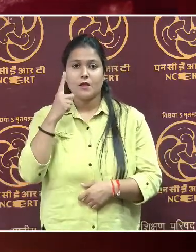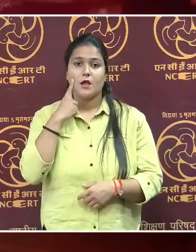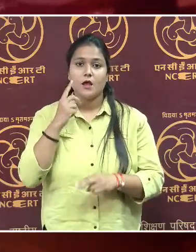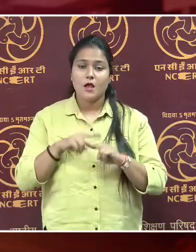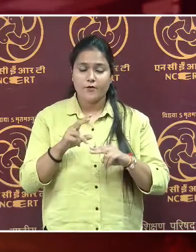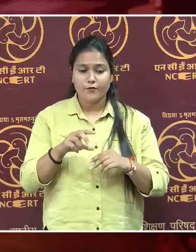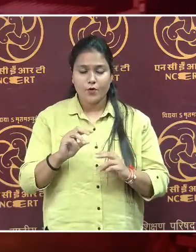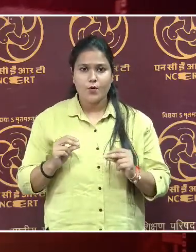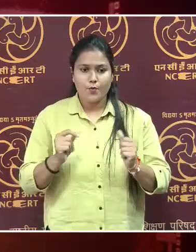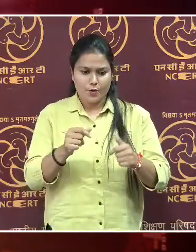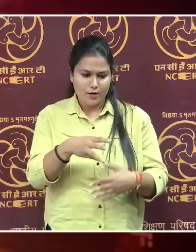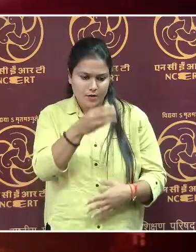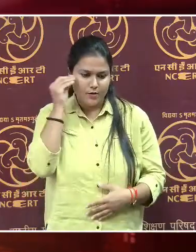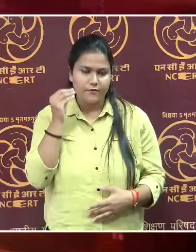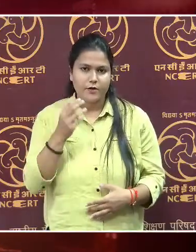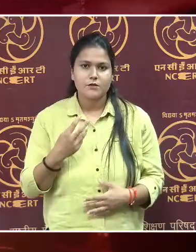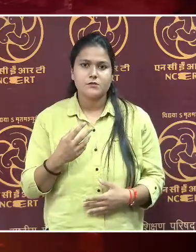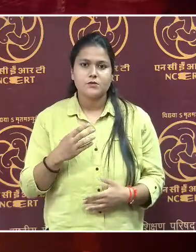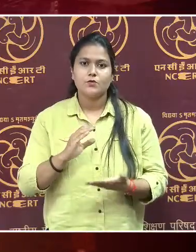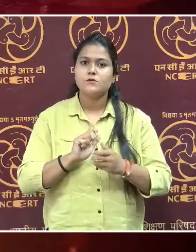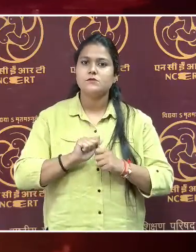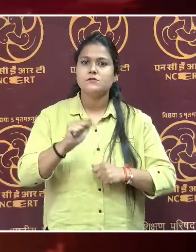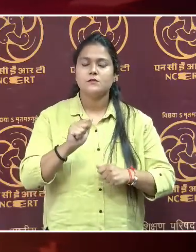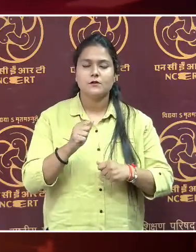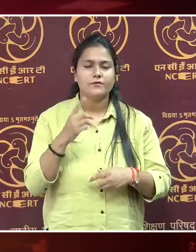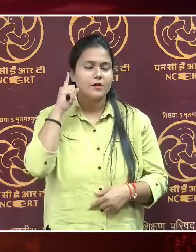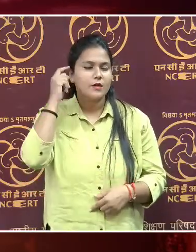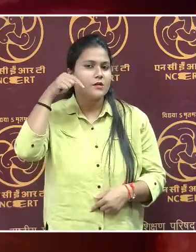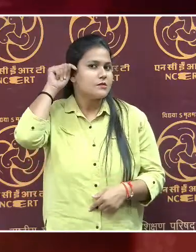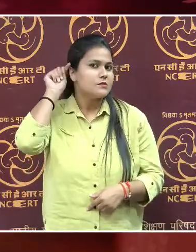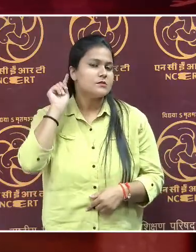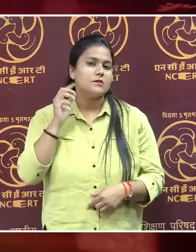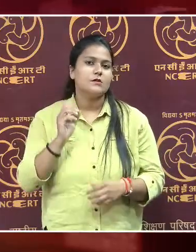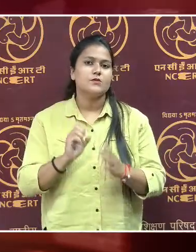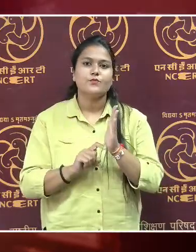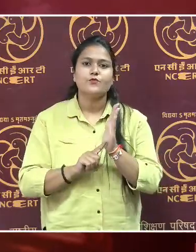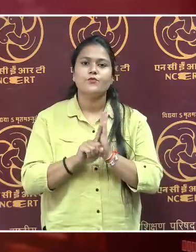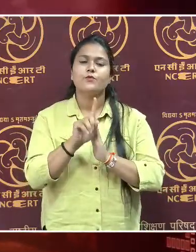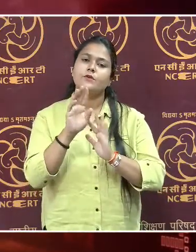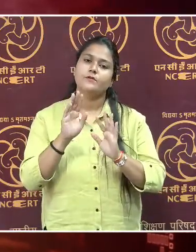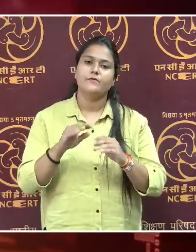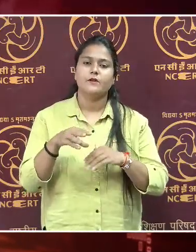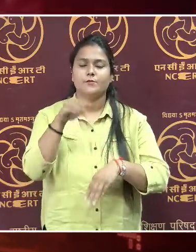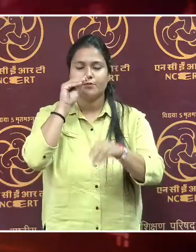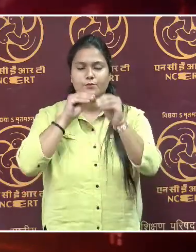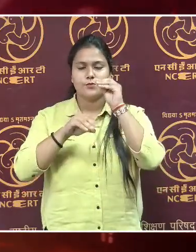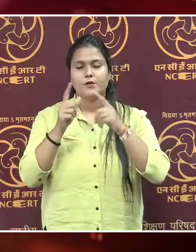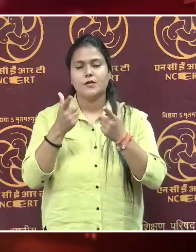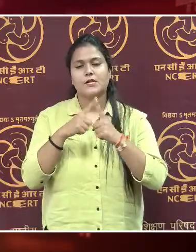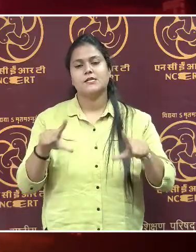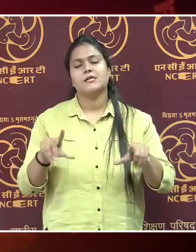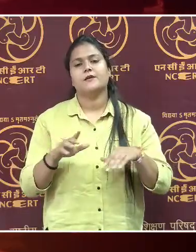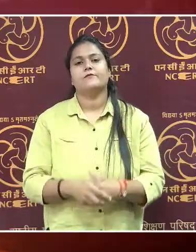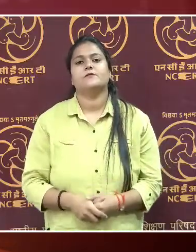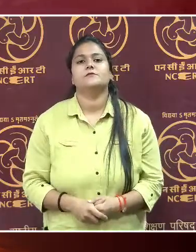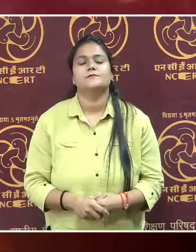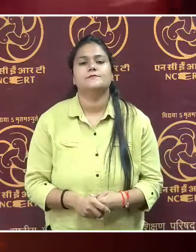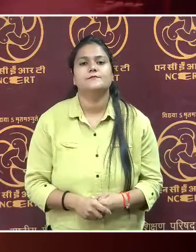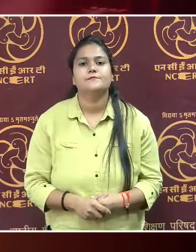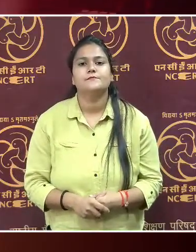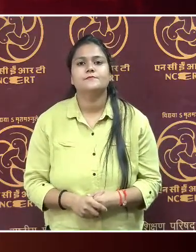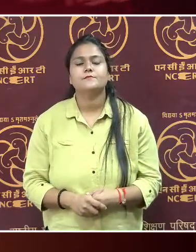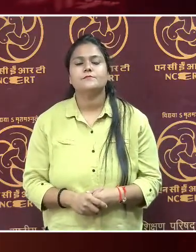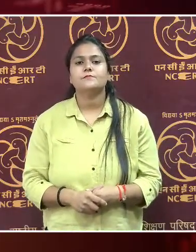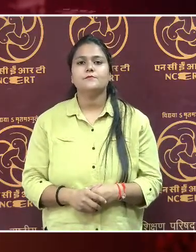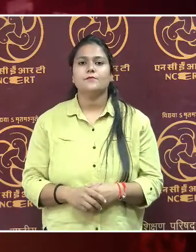तो सर्टिफिकेशन में कोई दिक्कत नहीं आती, और जो इंटरवेंशन स्ट्रैटेजीज़ हैं वो आप ले सकते हैं अकॉर्डिंगली, और जो